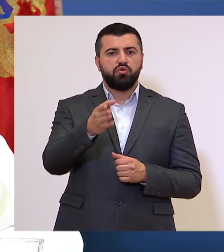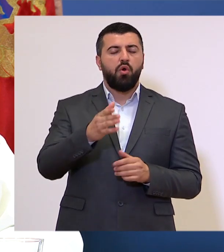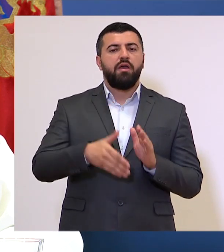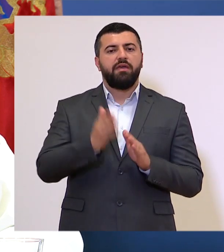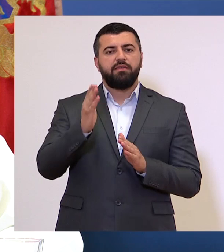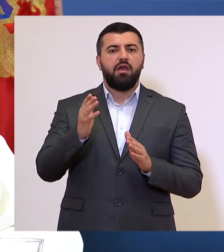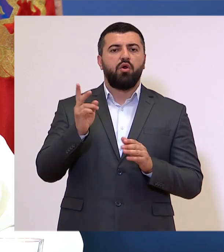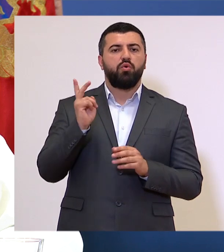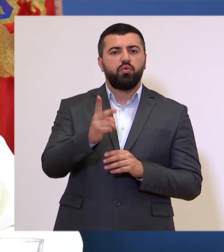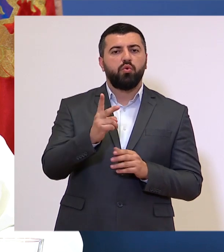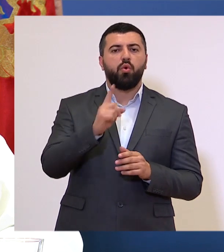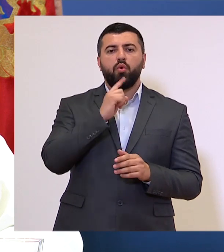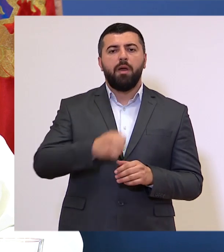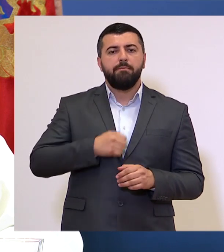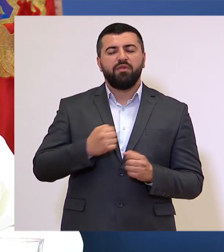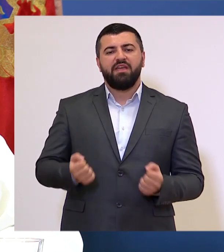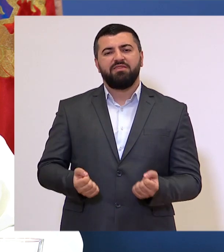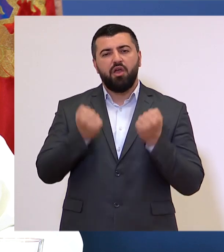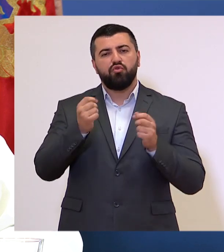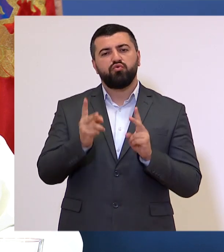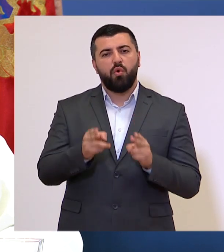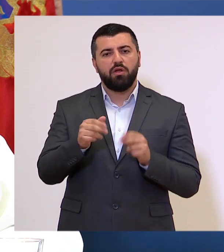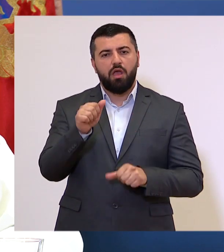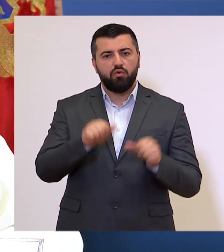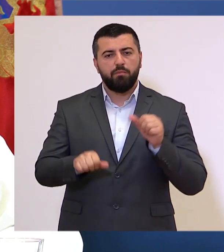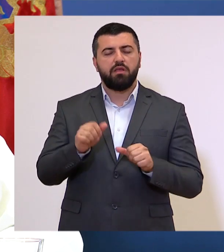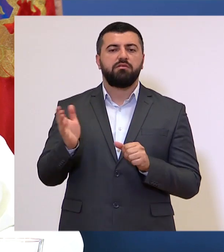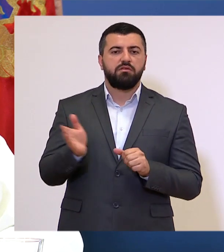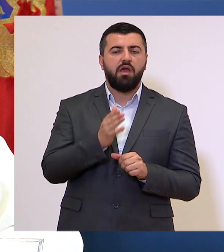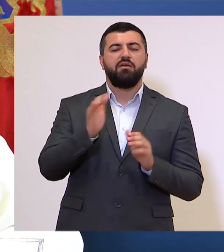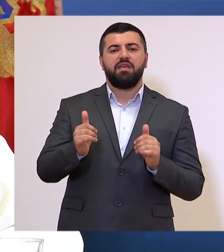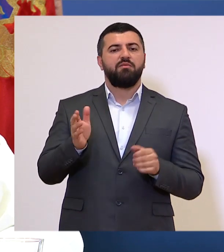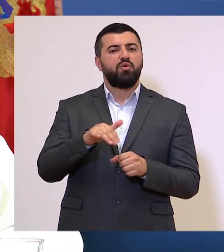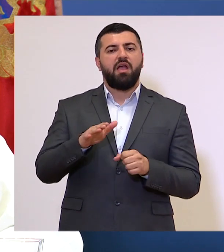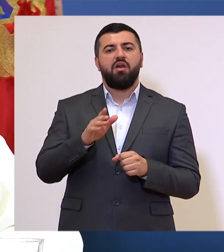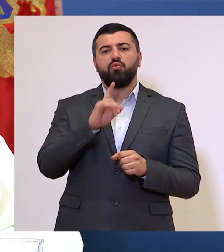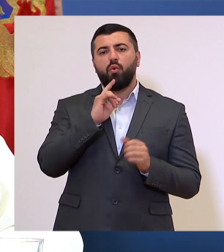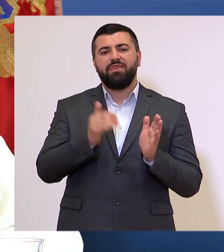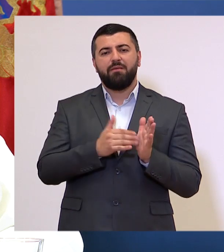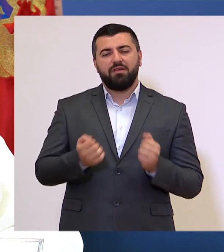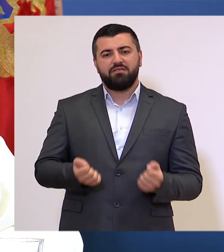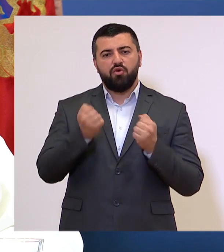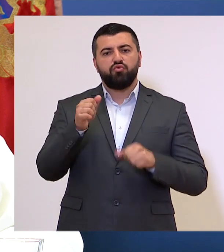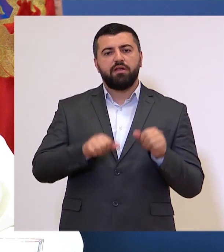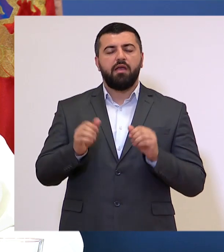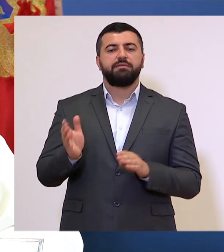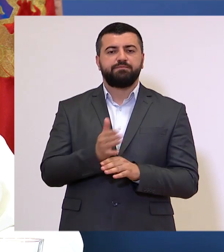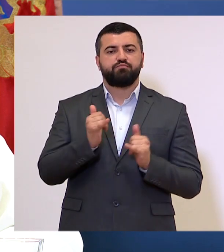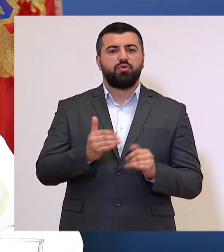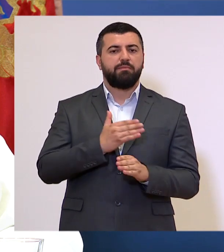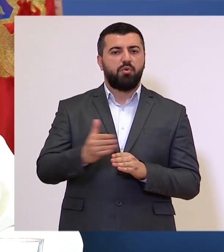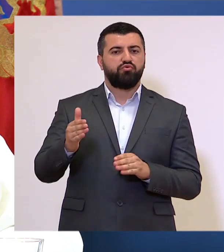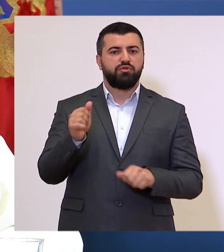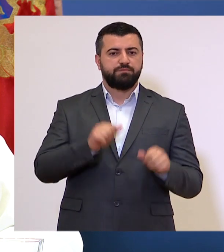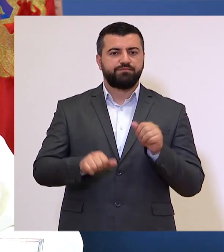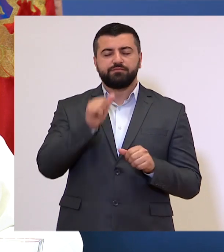po prioritetu bolesnici sa težim malignim stanjima i oni za koje procijenimo da ne treba više da čekaju. I na kraju